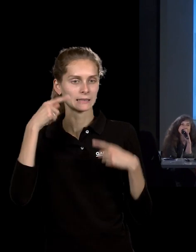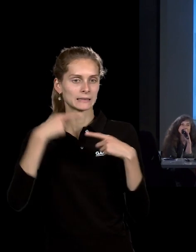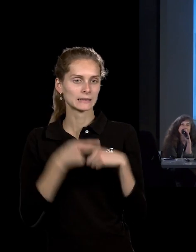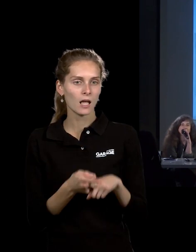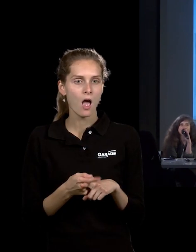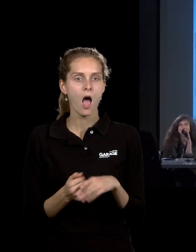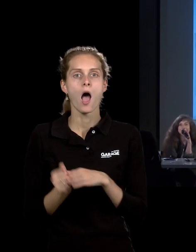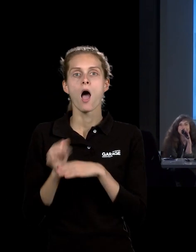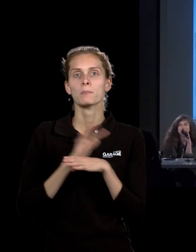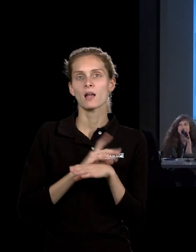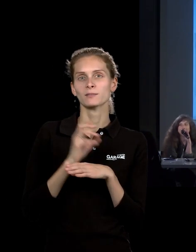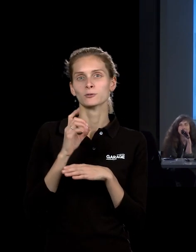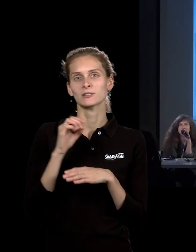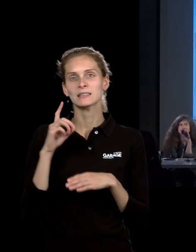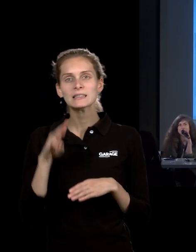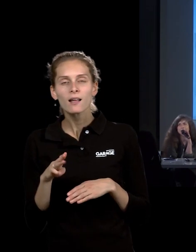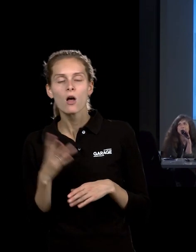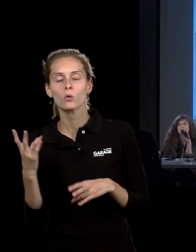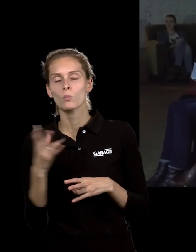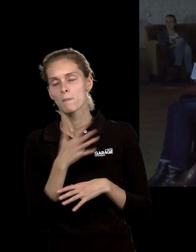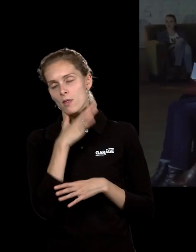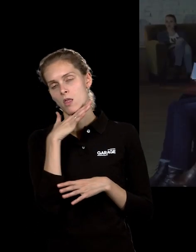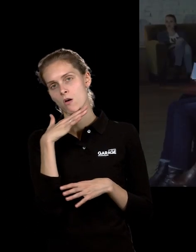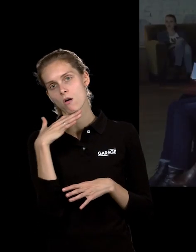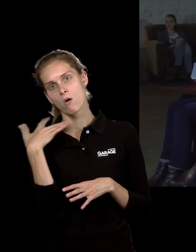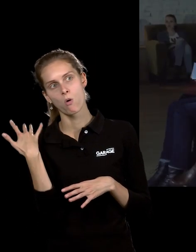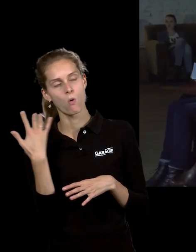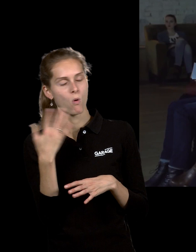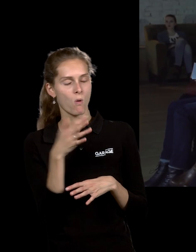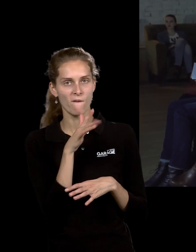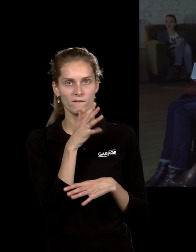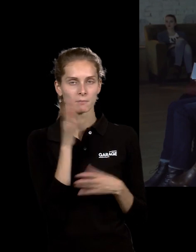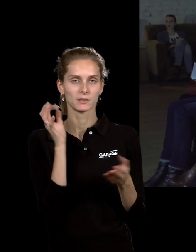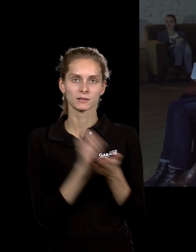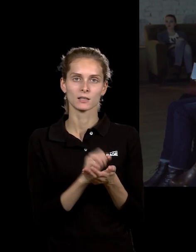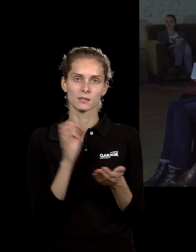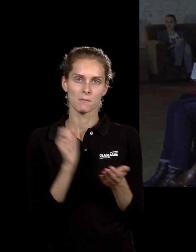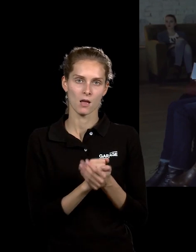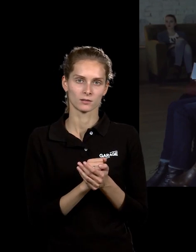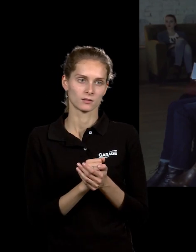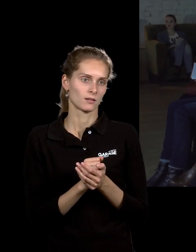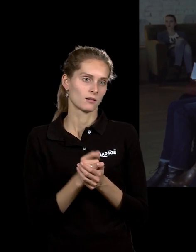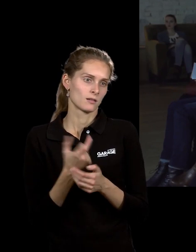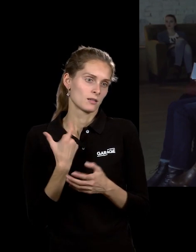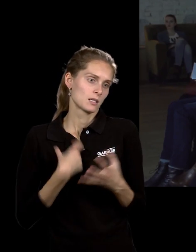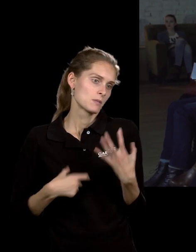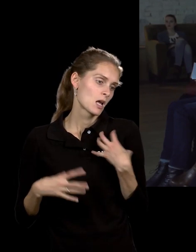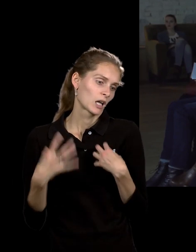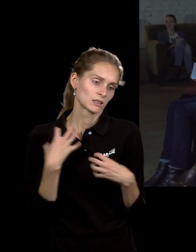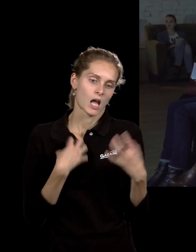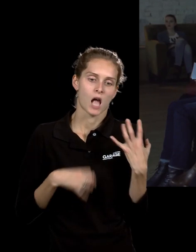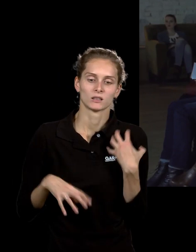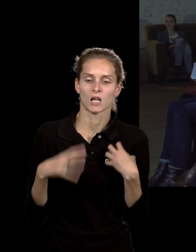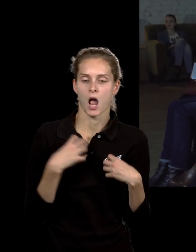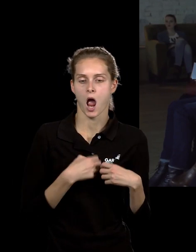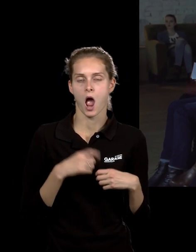настоящим абстрактным экспрессионистом, нужно иметь очень много времени, чтобы заниматься самоедством и жалеть себя. А у него, у Раушенберга,